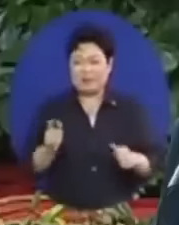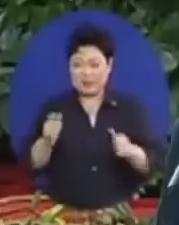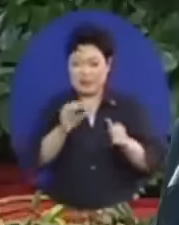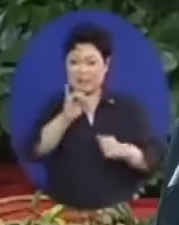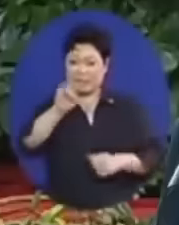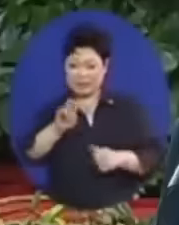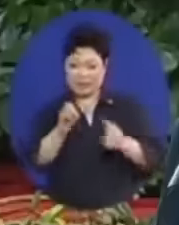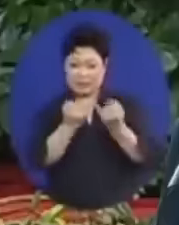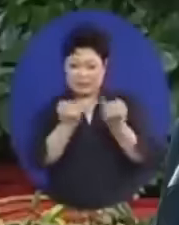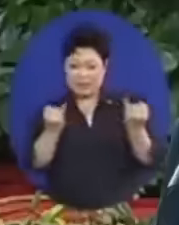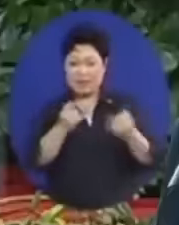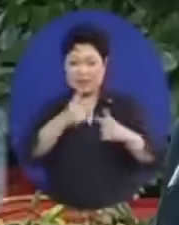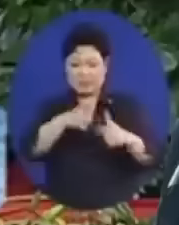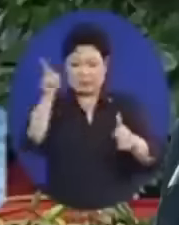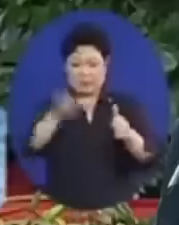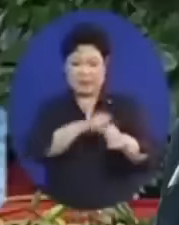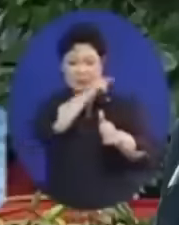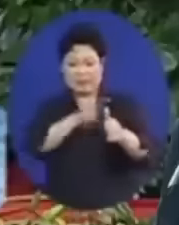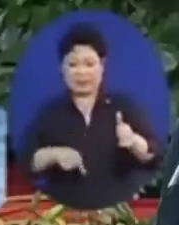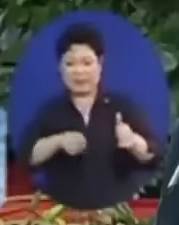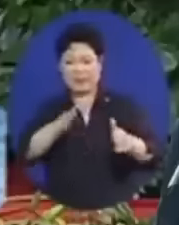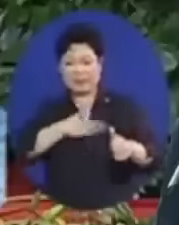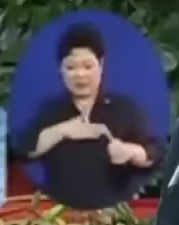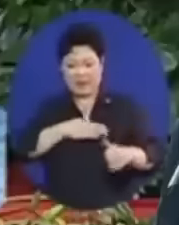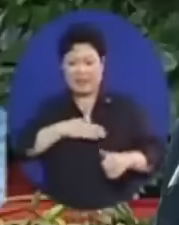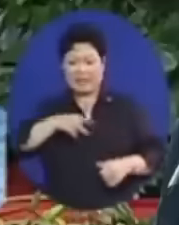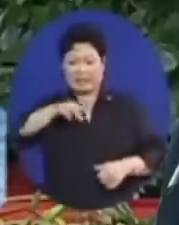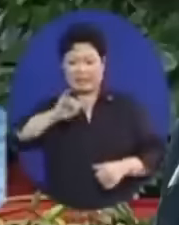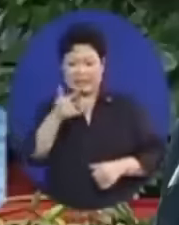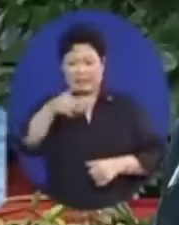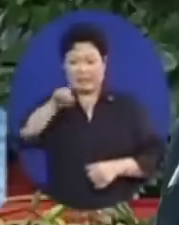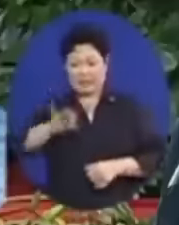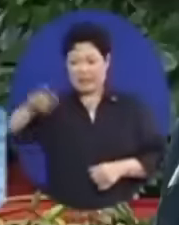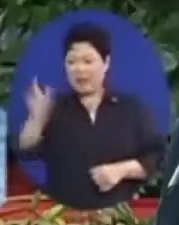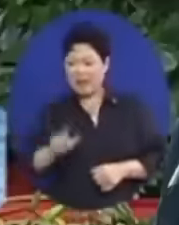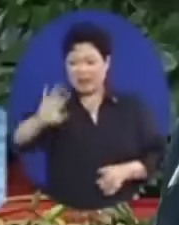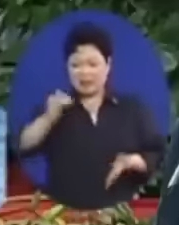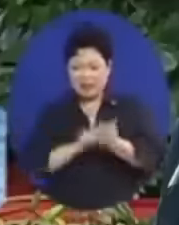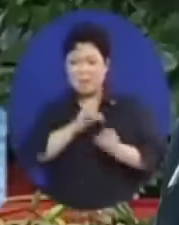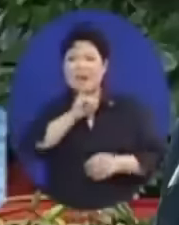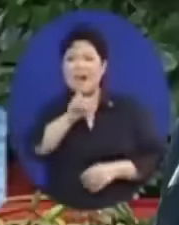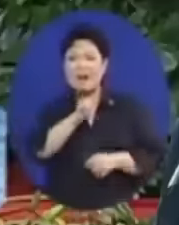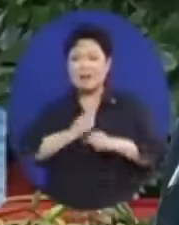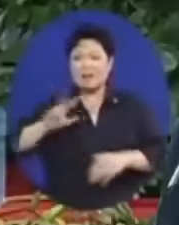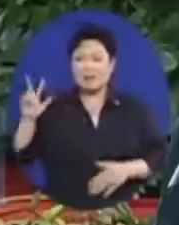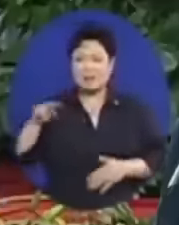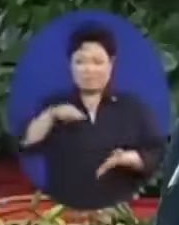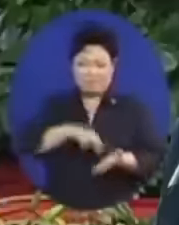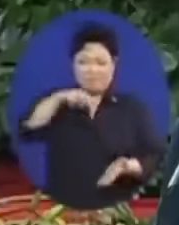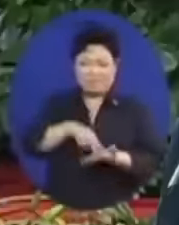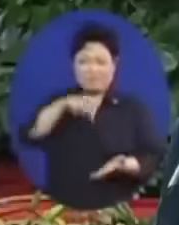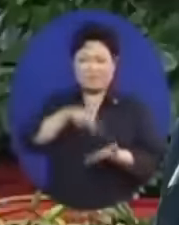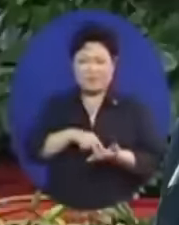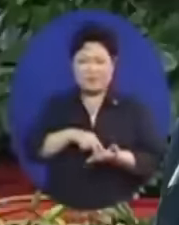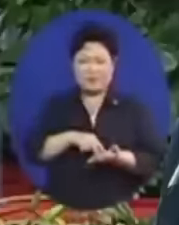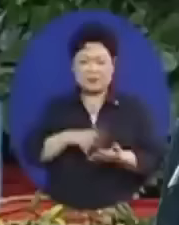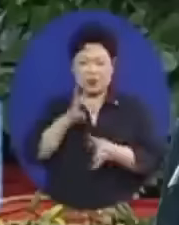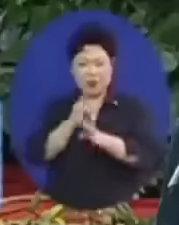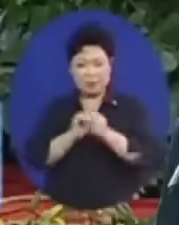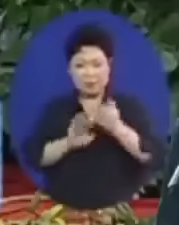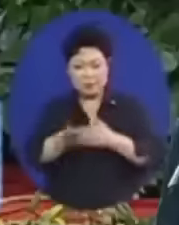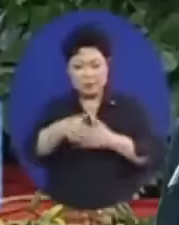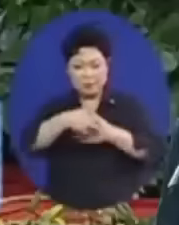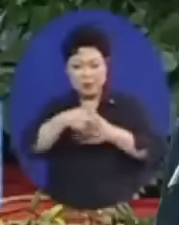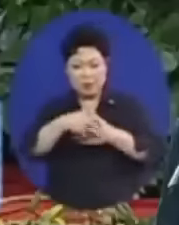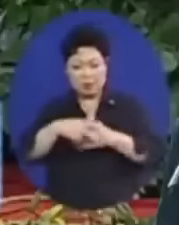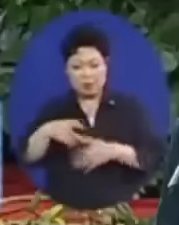성도님은 예수님이 채찍에 맞으심으로 내 신장이 든든해졌다 그렇게 자꾸 말하면서 뛰었었습니다. 그리고 얼마 전에 병원에